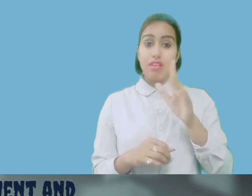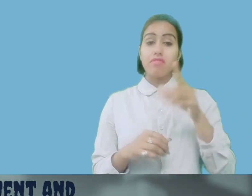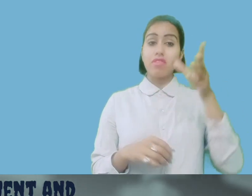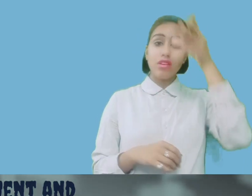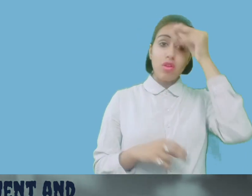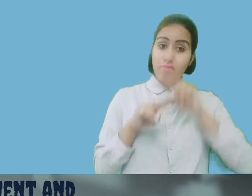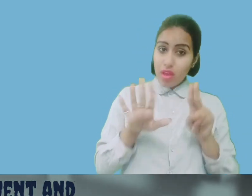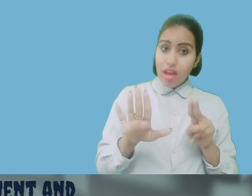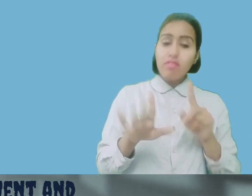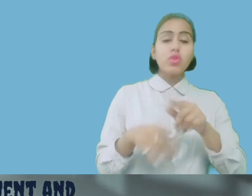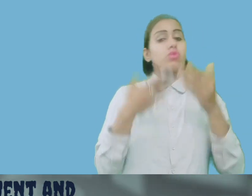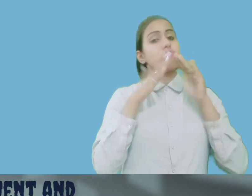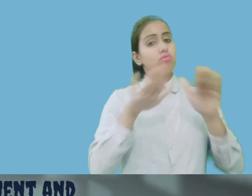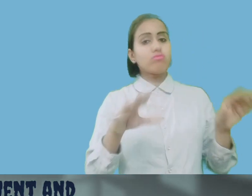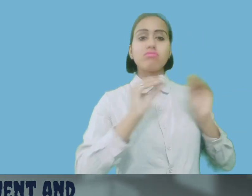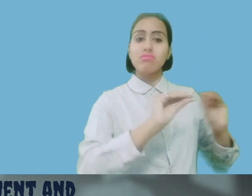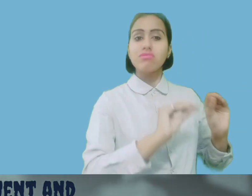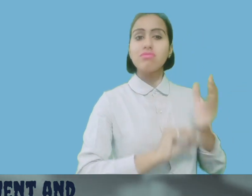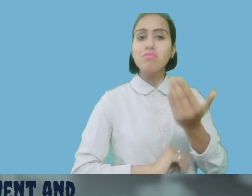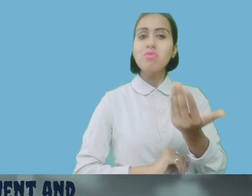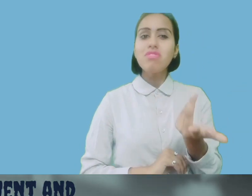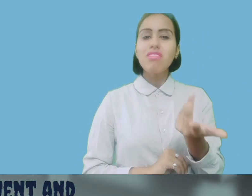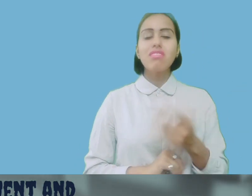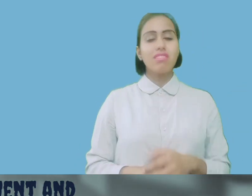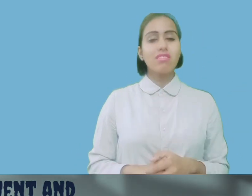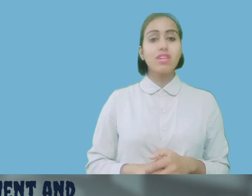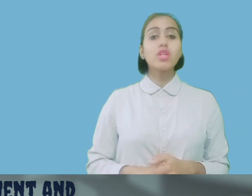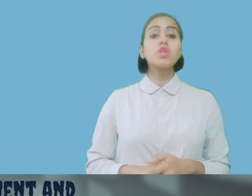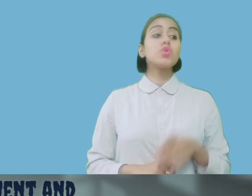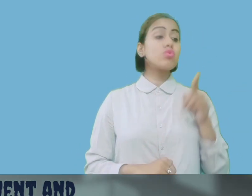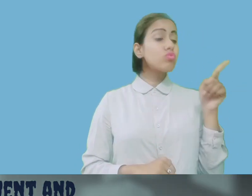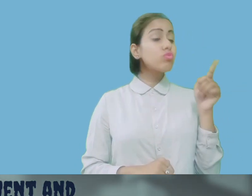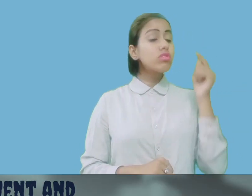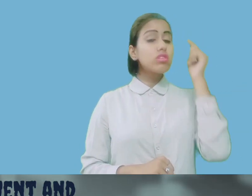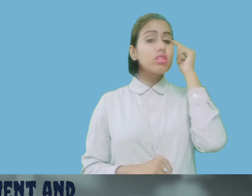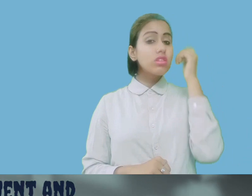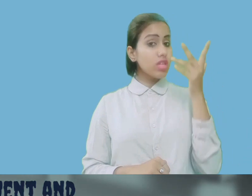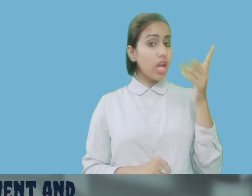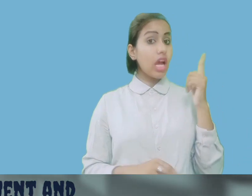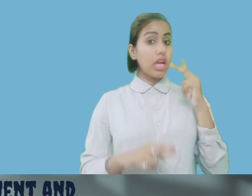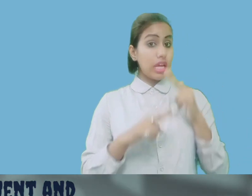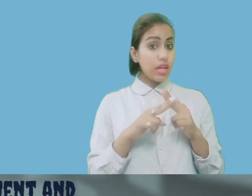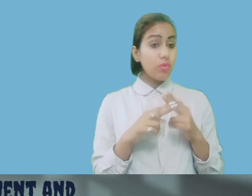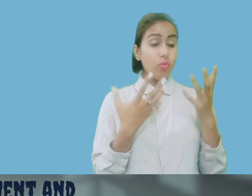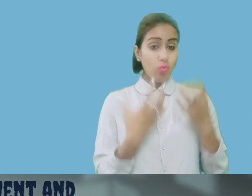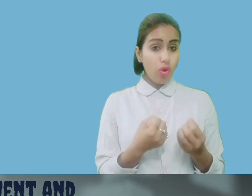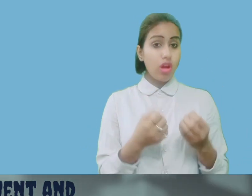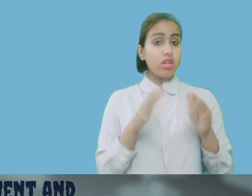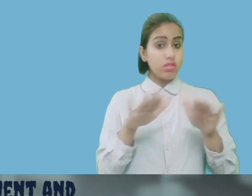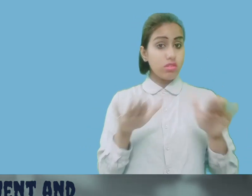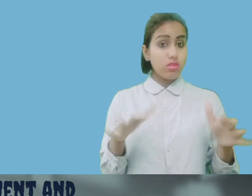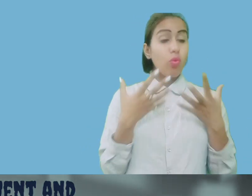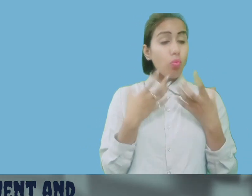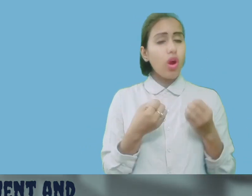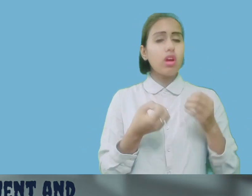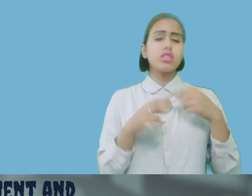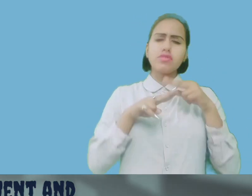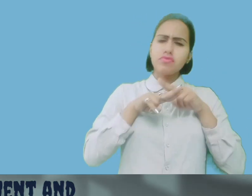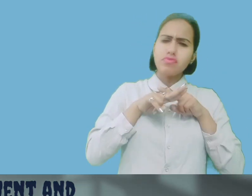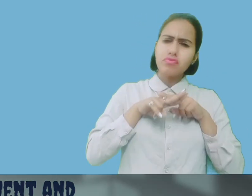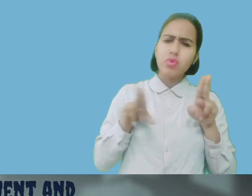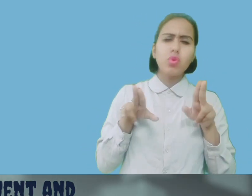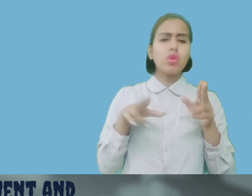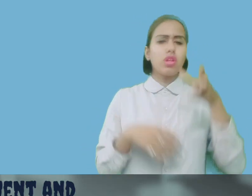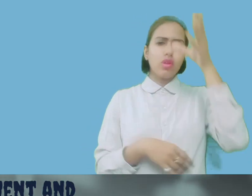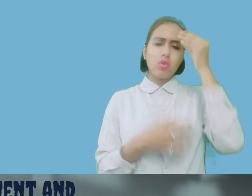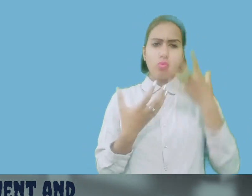से यदि आप या आपका परिवार सक्षम नहीं है कि आप अपने बच्चे को वहाँ तक पढ़ा सकें, तो हमारी संस्था में हम प्रयास कर रहे